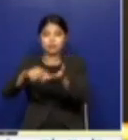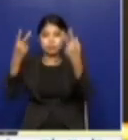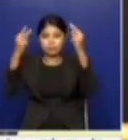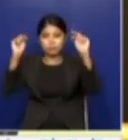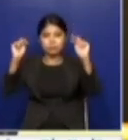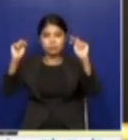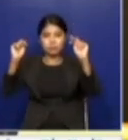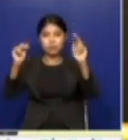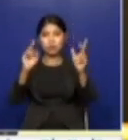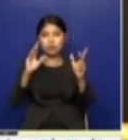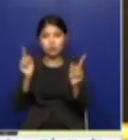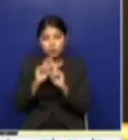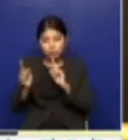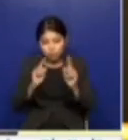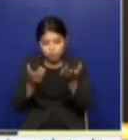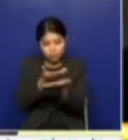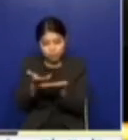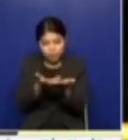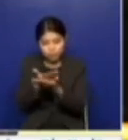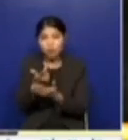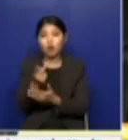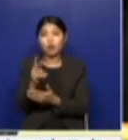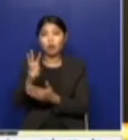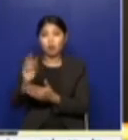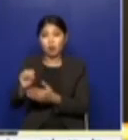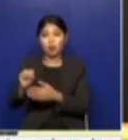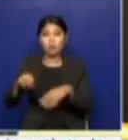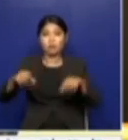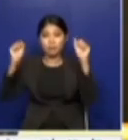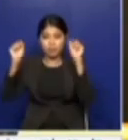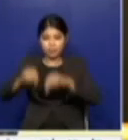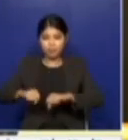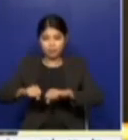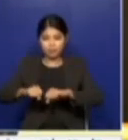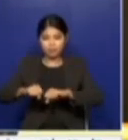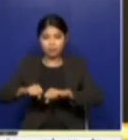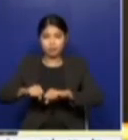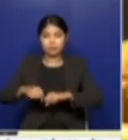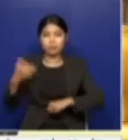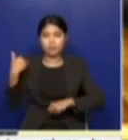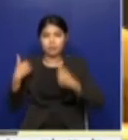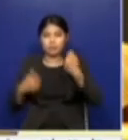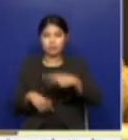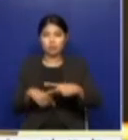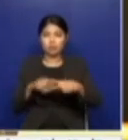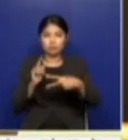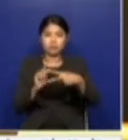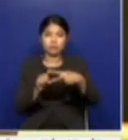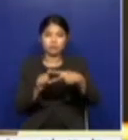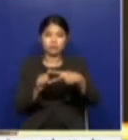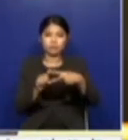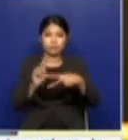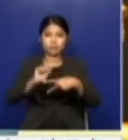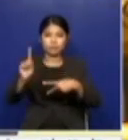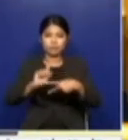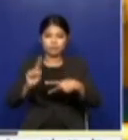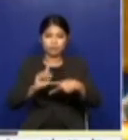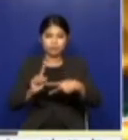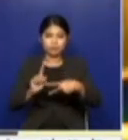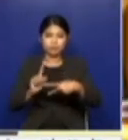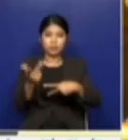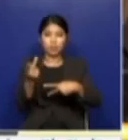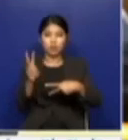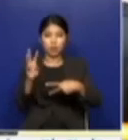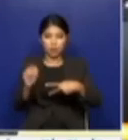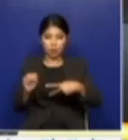ารือขอให้คณะรัฐมนตรีมีมติใน2ประการคือข้อ1ครม.